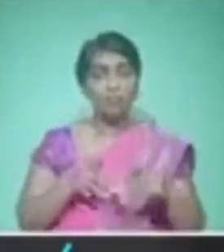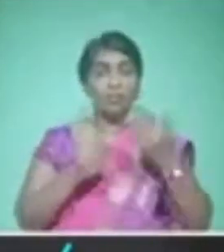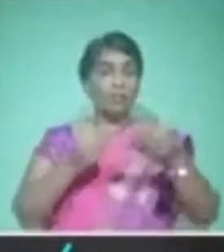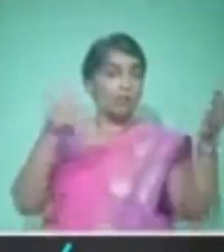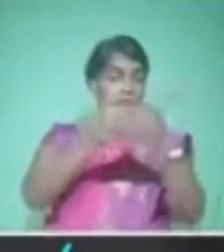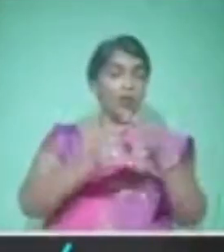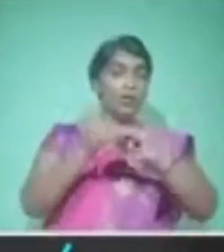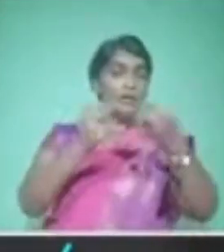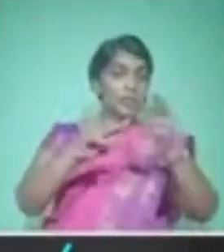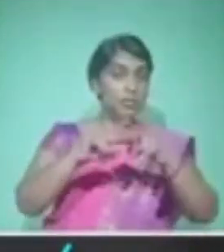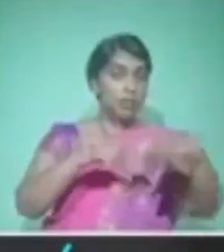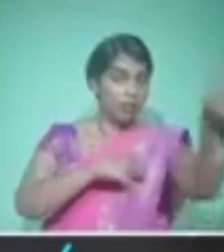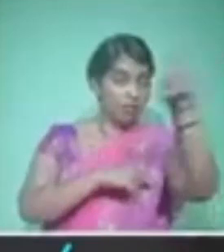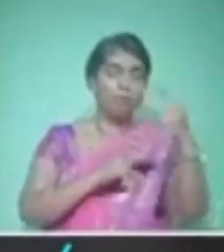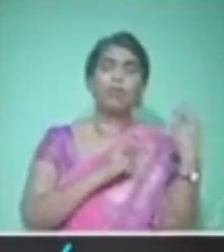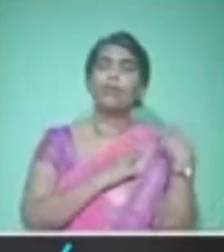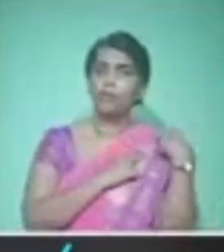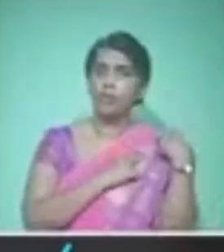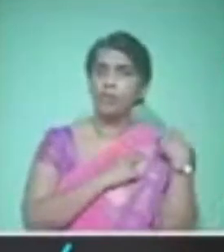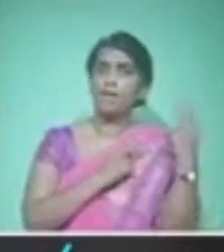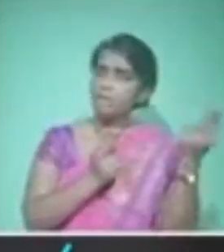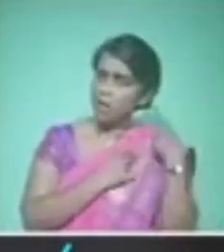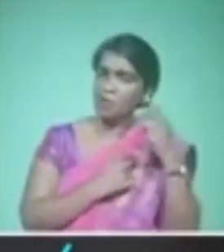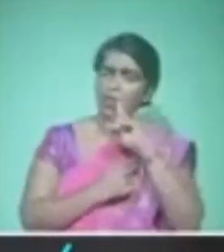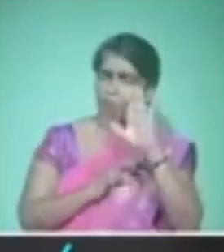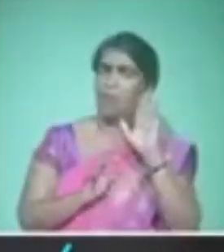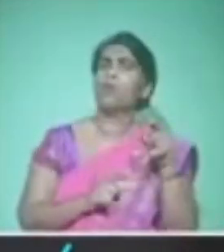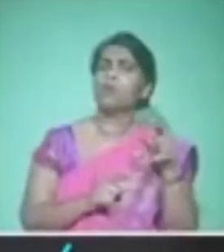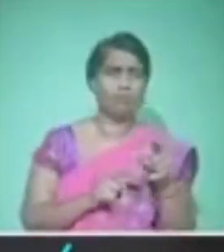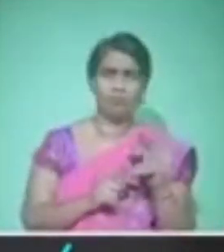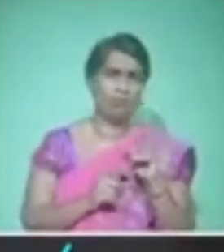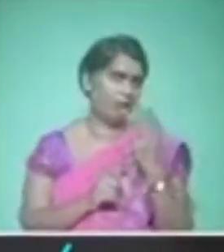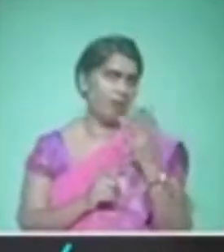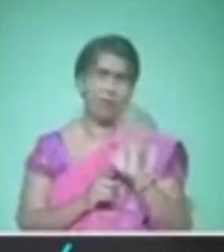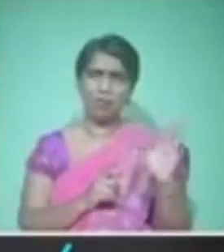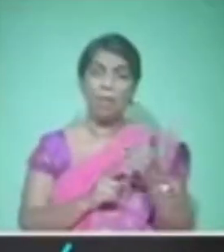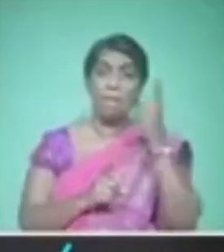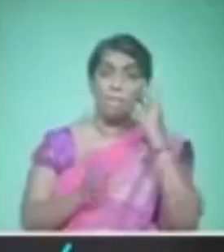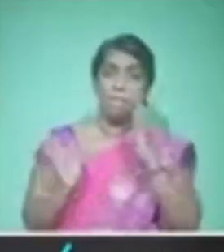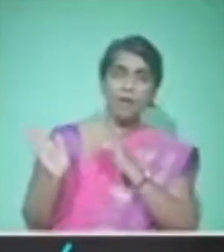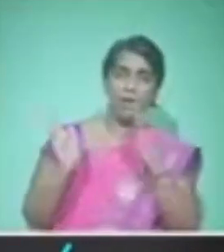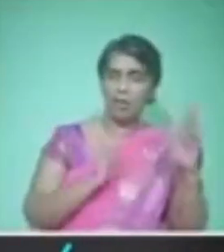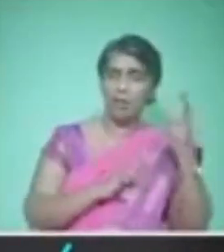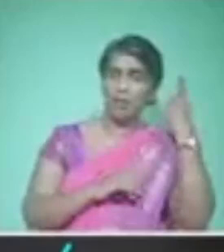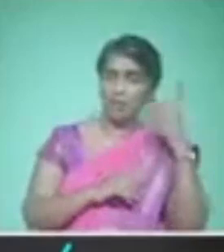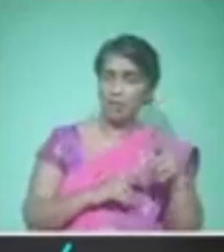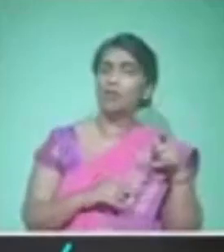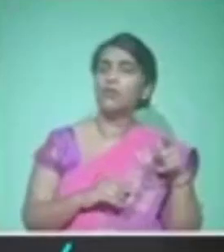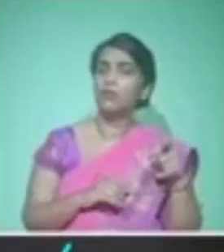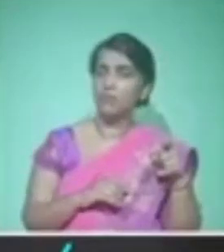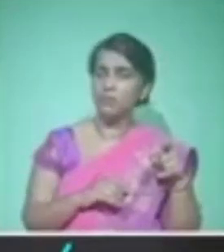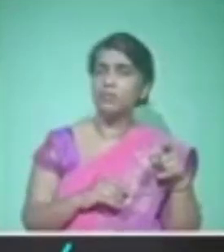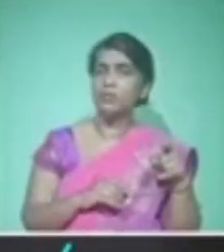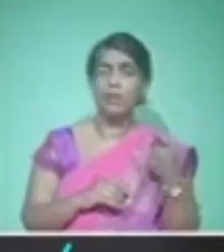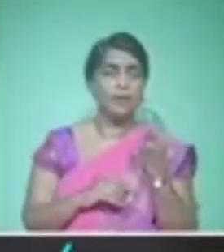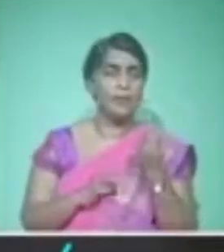පිටිපස්සේ නිලධාරීත් වග කියන්න ඕනේ වග කියන්න ඕනේ ඒකේ දෙකක් නැහැ මේව ප්‍රමාද කරමු නිසා තමයි හරිද මේ මේ මේ